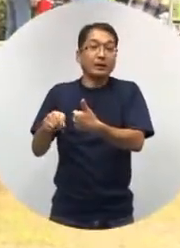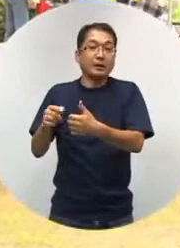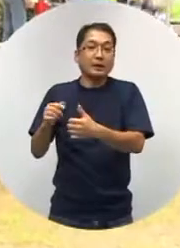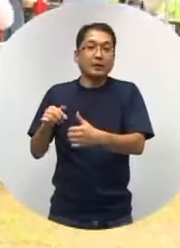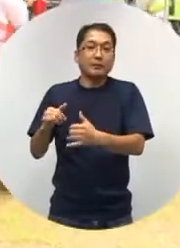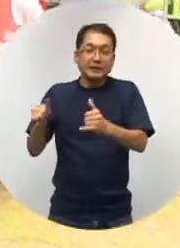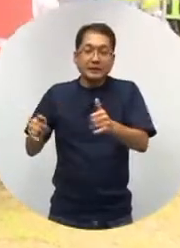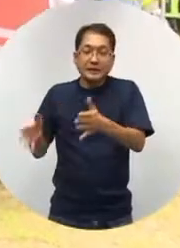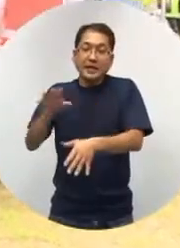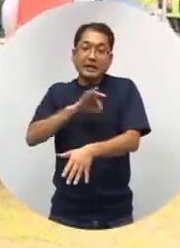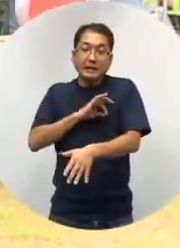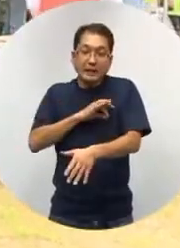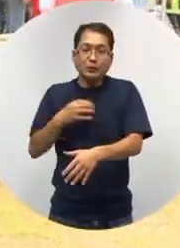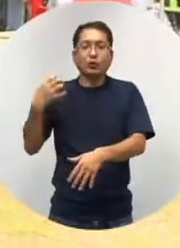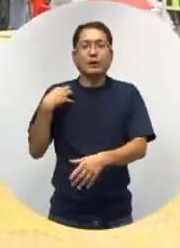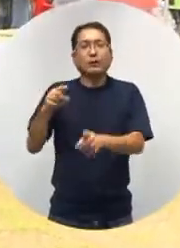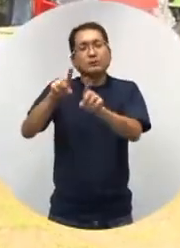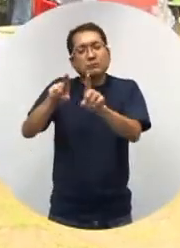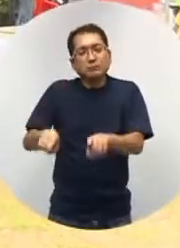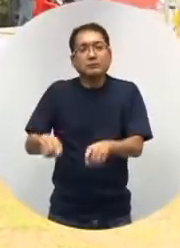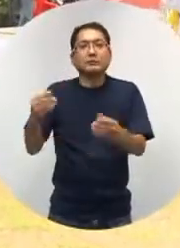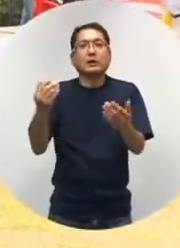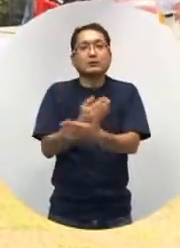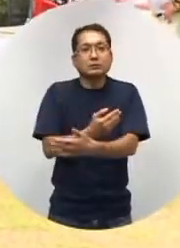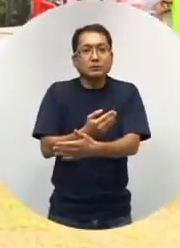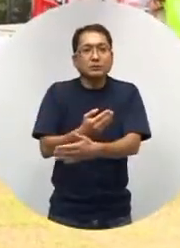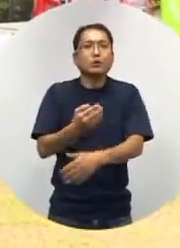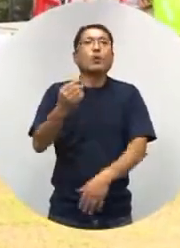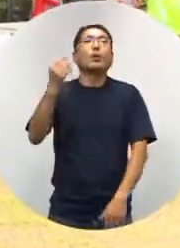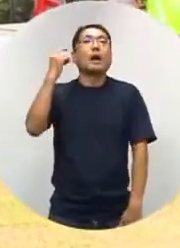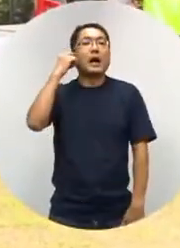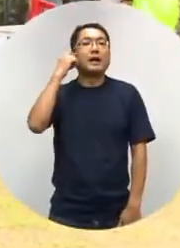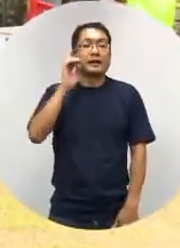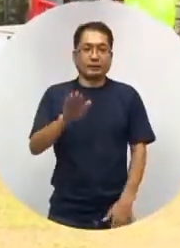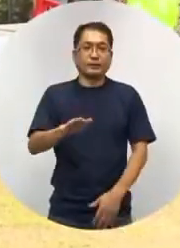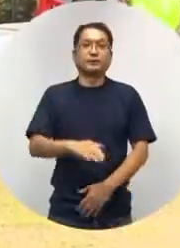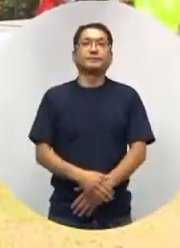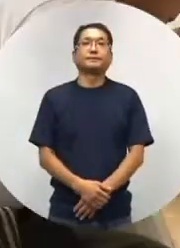員さんの負担も軽くなるんじゃないかと考えております。